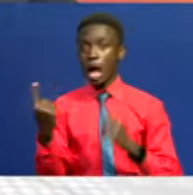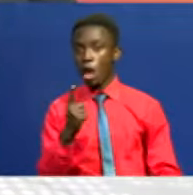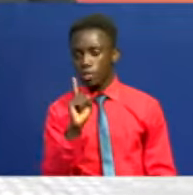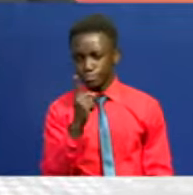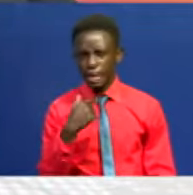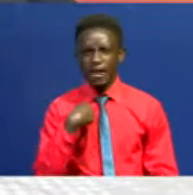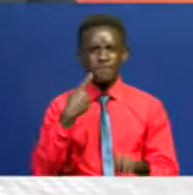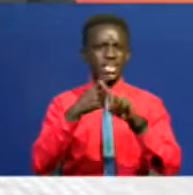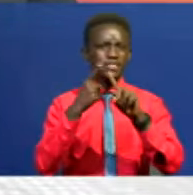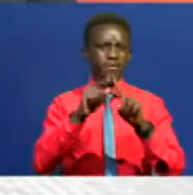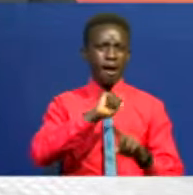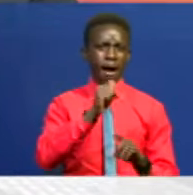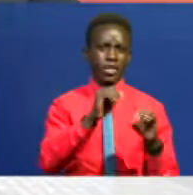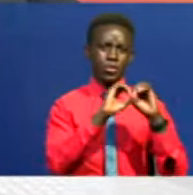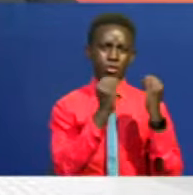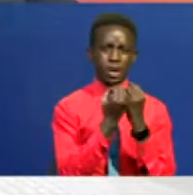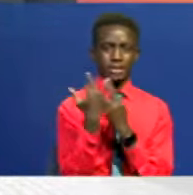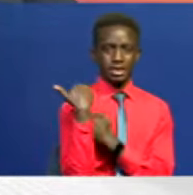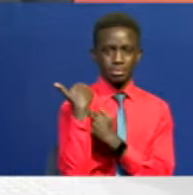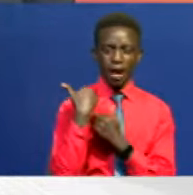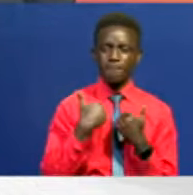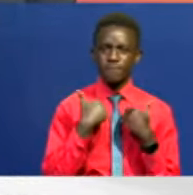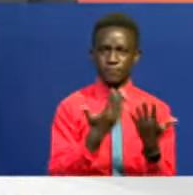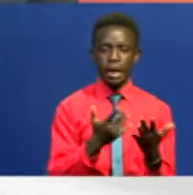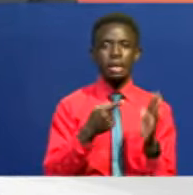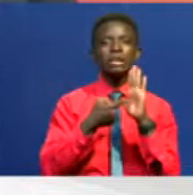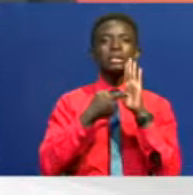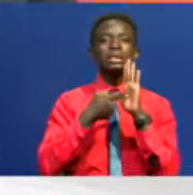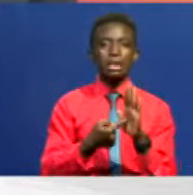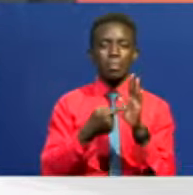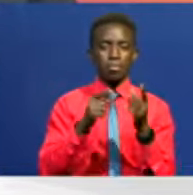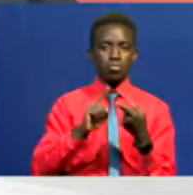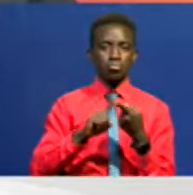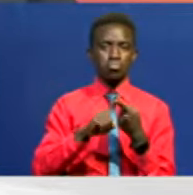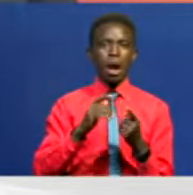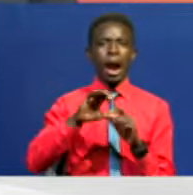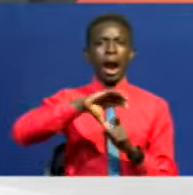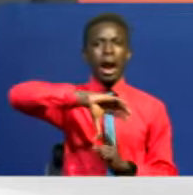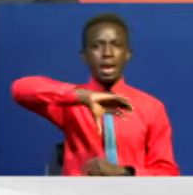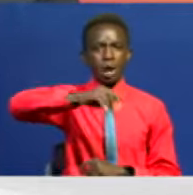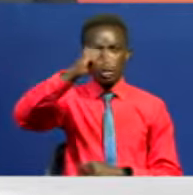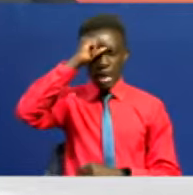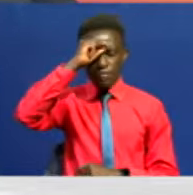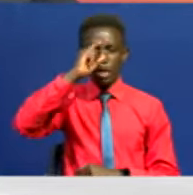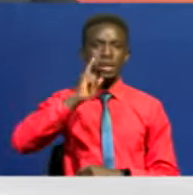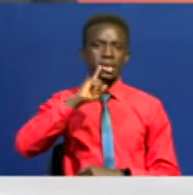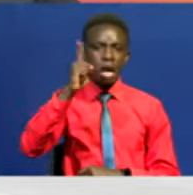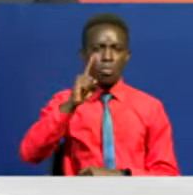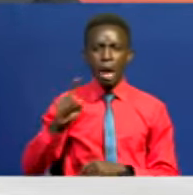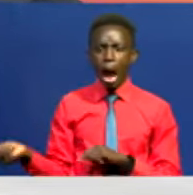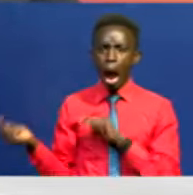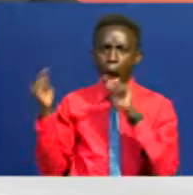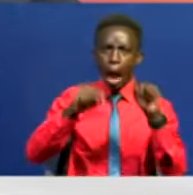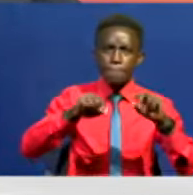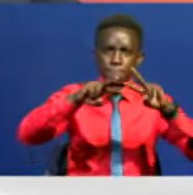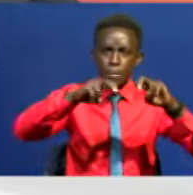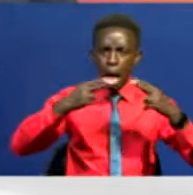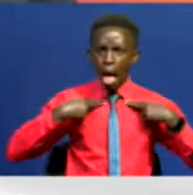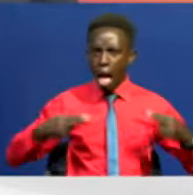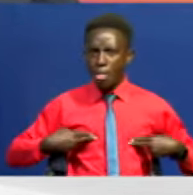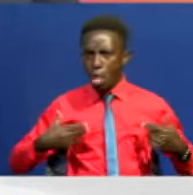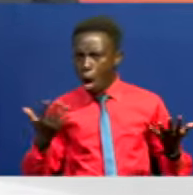yanahusika, kama saizi the county government of Nairobi wanakuja pale wanaangalia the health part of it, mm-hmm. whether it,